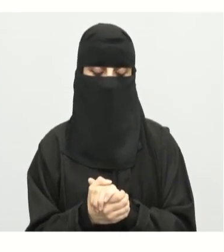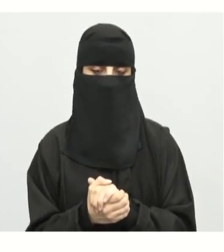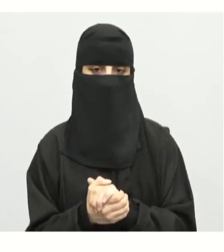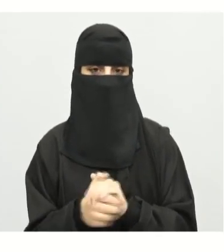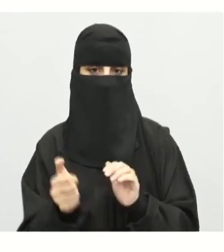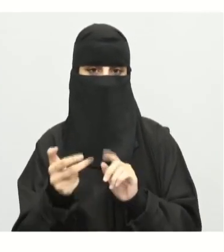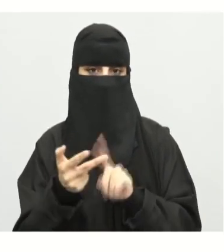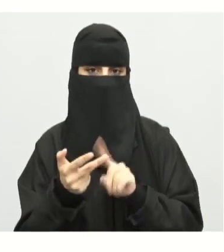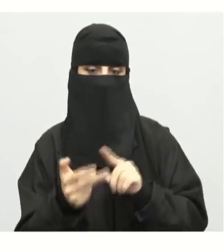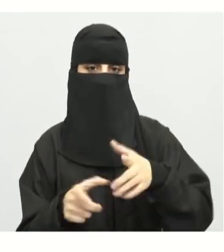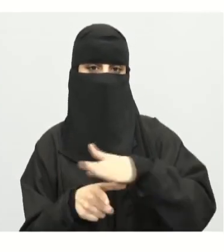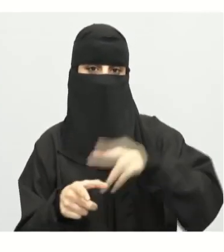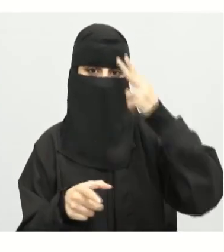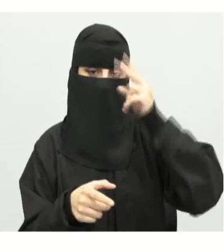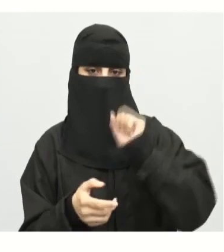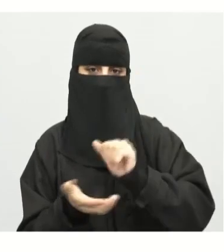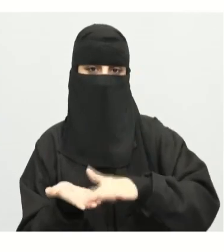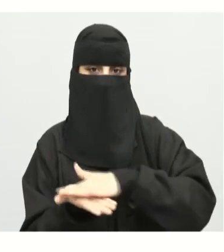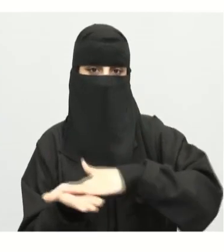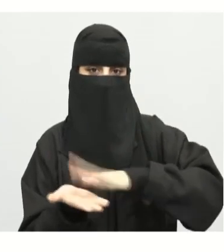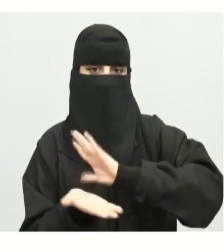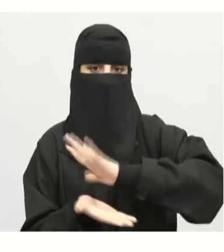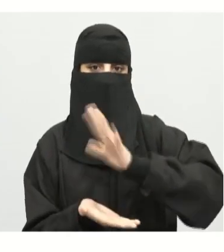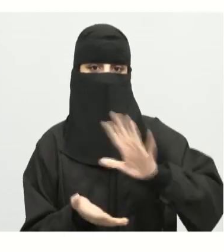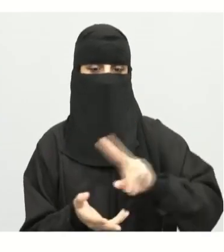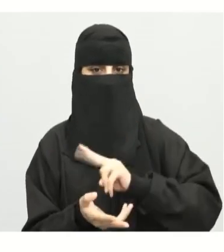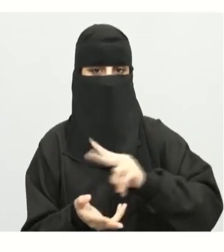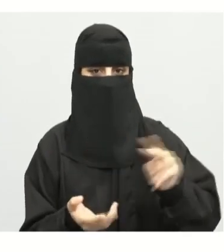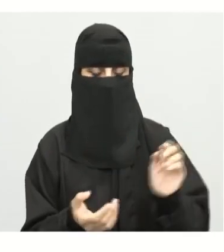مظاهر السطح في وطني المملكه العربيه السعوديه